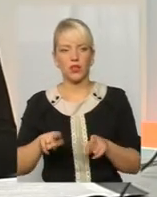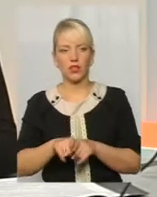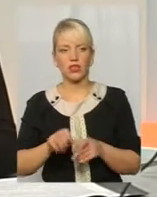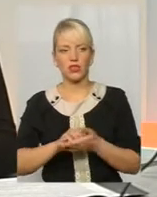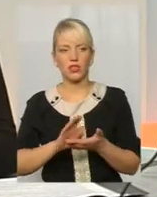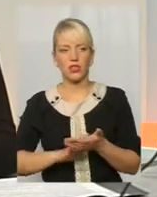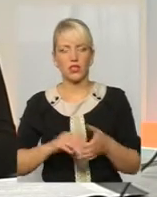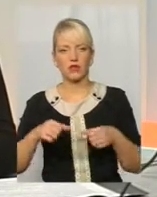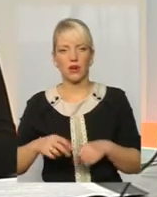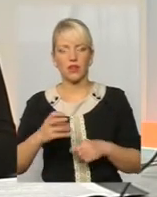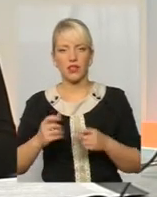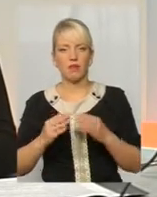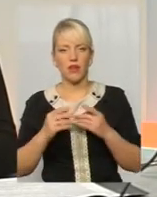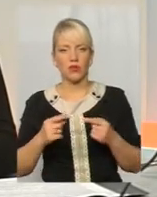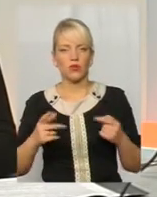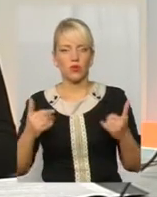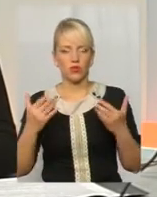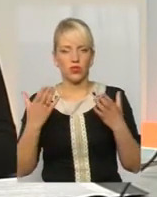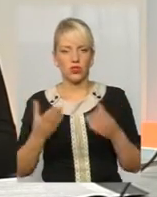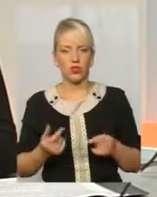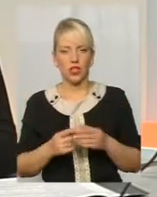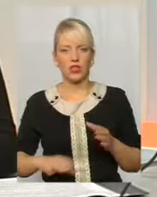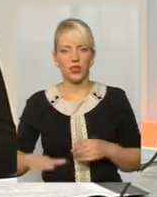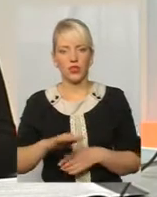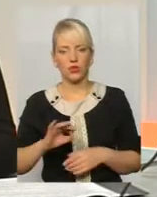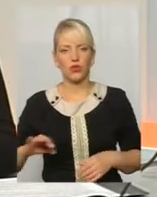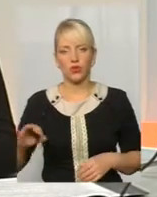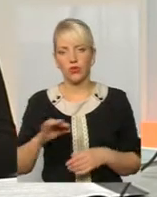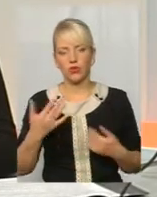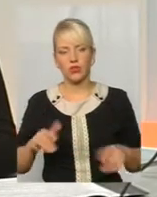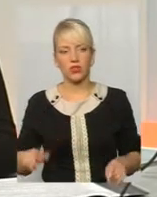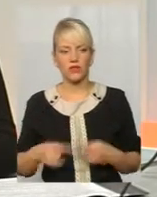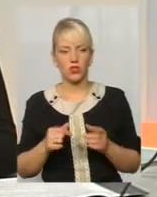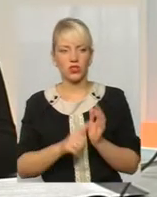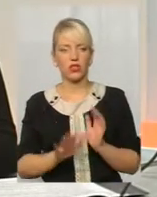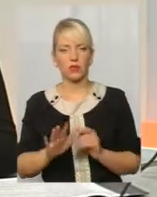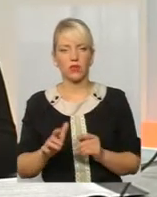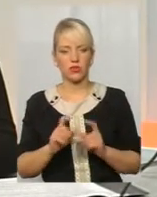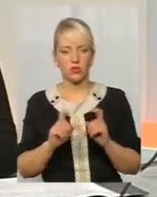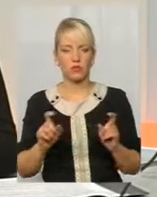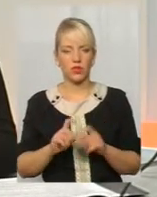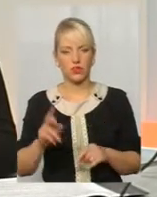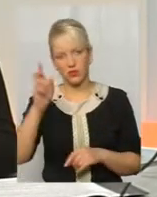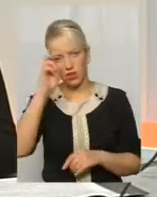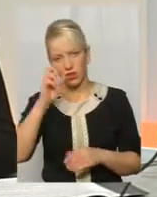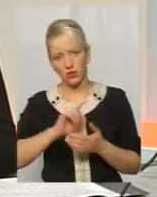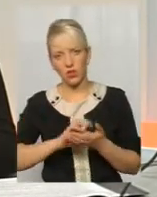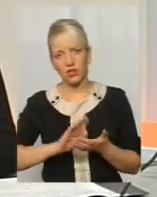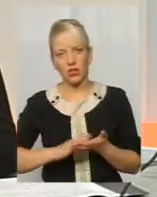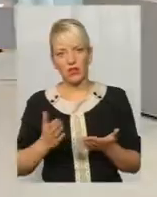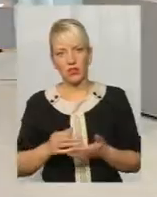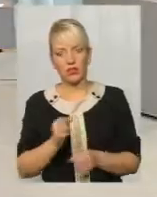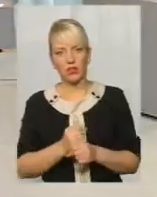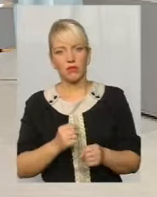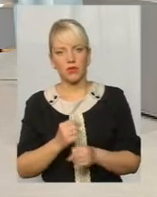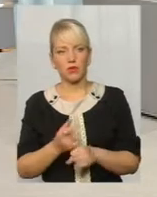на нерухоме майно. На сьогоднішній день вже на території області створено 65 суб'єктів державної реєстрації, в яких працює